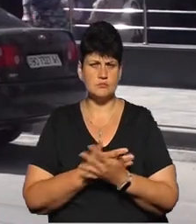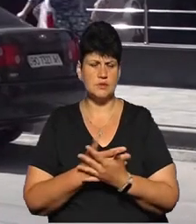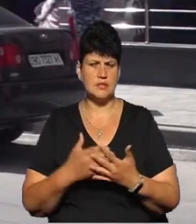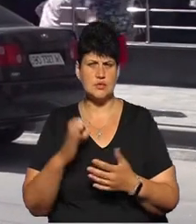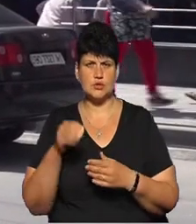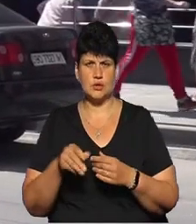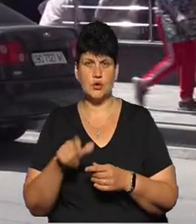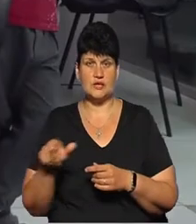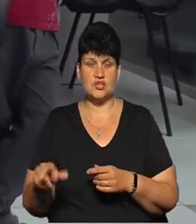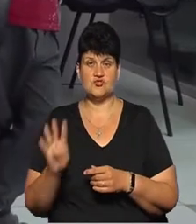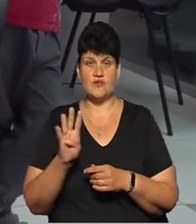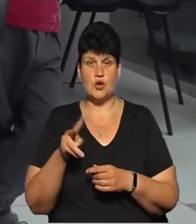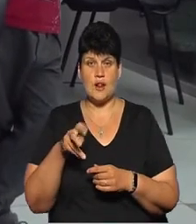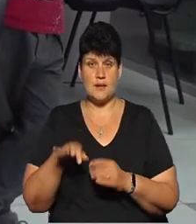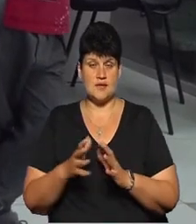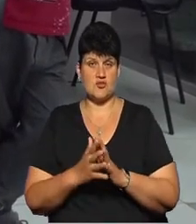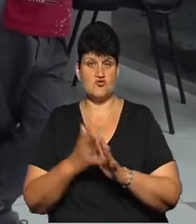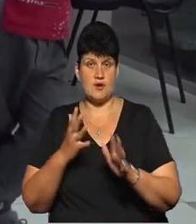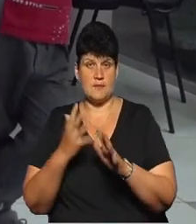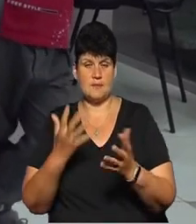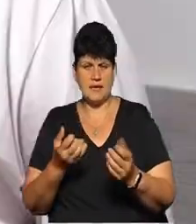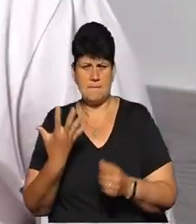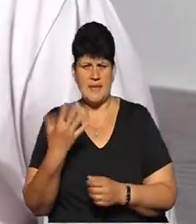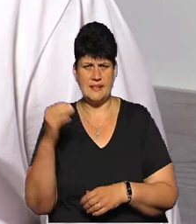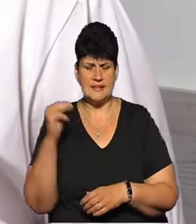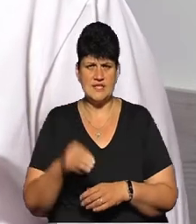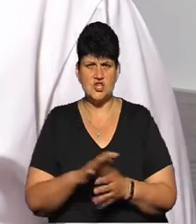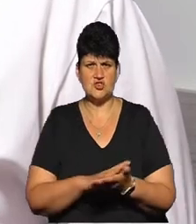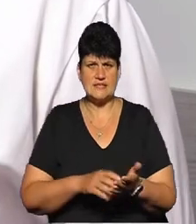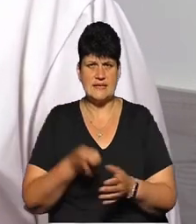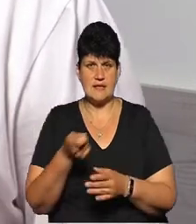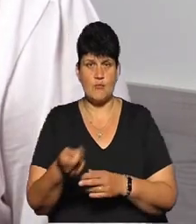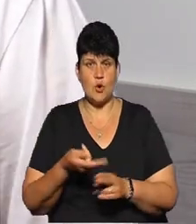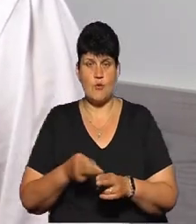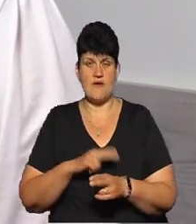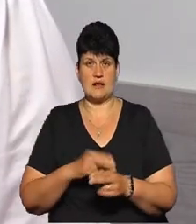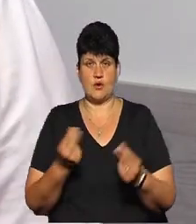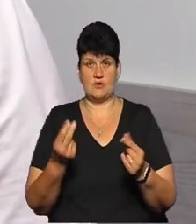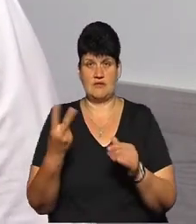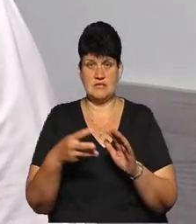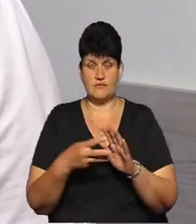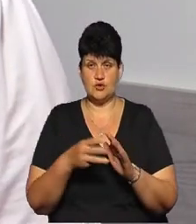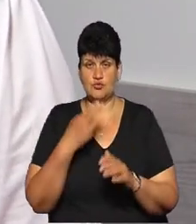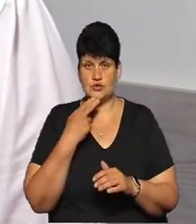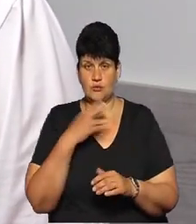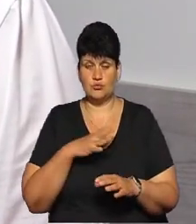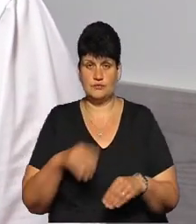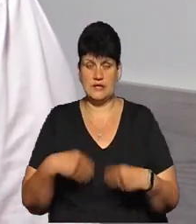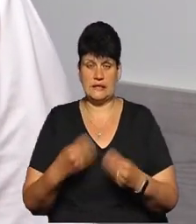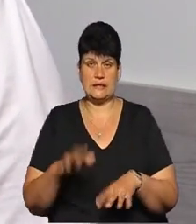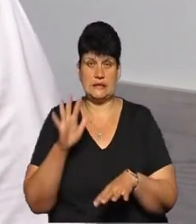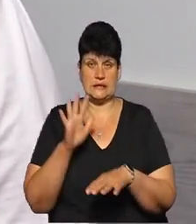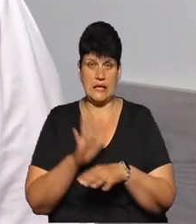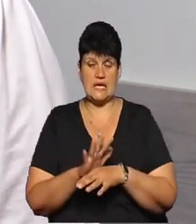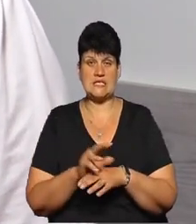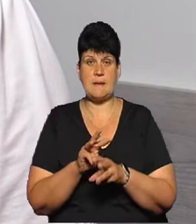липня. Прийняли понад 5 000 заяв про повернення грошей. 28 червня був виданий наказ Міненерго, де всіх